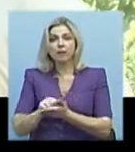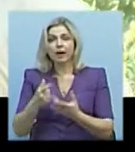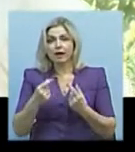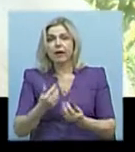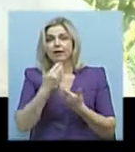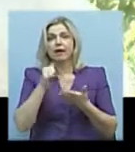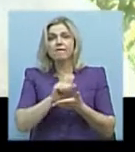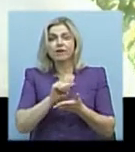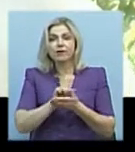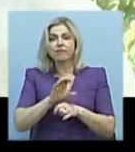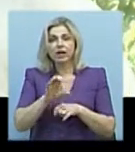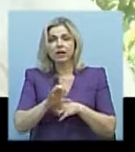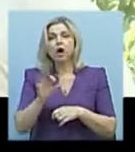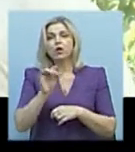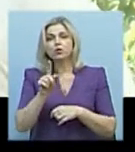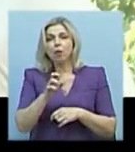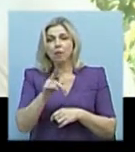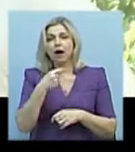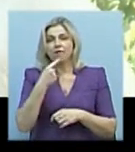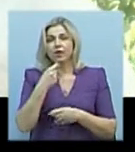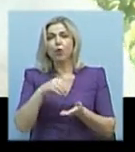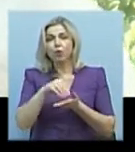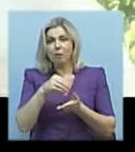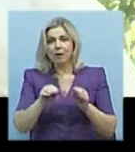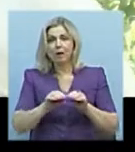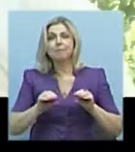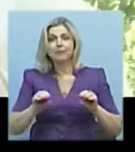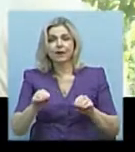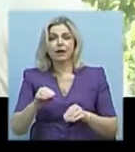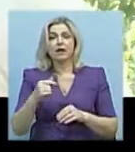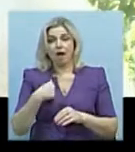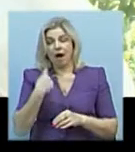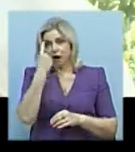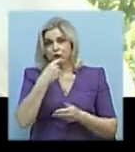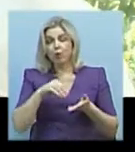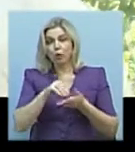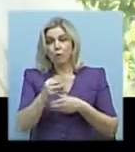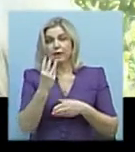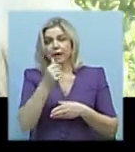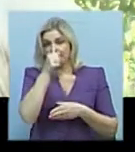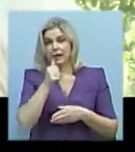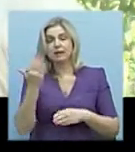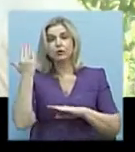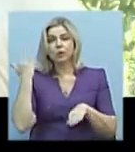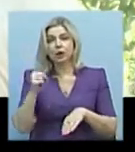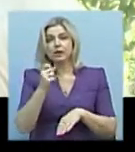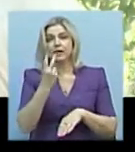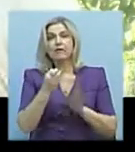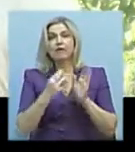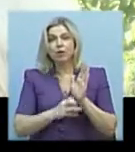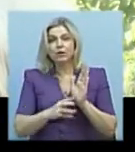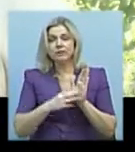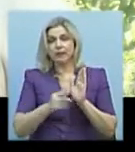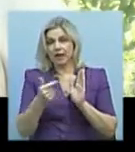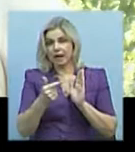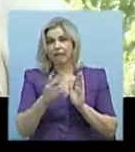б матеріалу, де говорилося б, купуйте приставки. Особисто я купив 3 місяці тому за 280 гривень, це